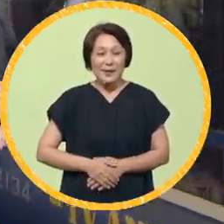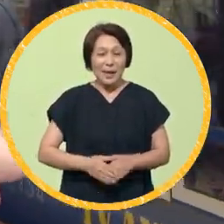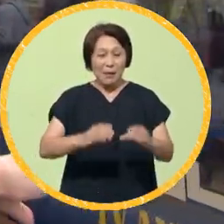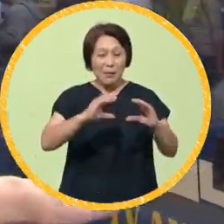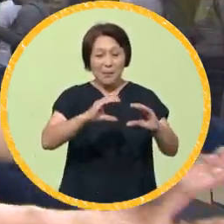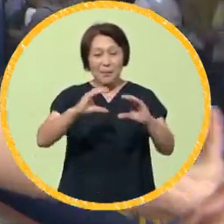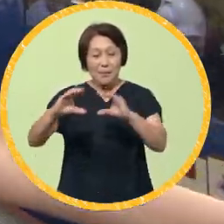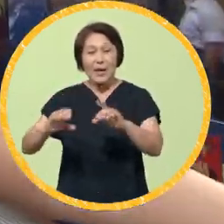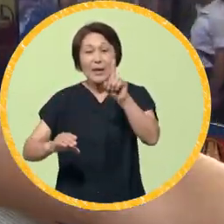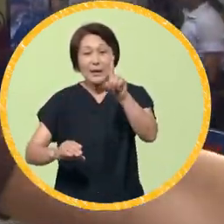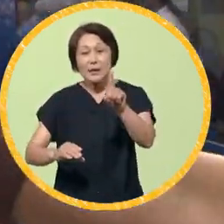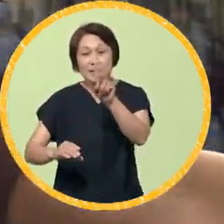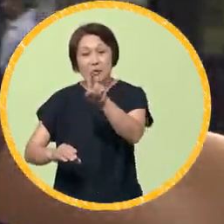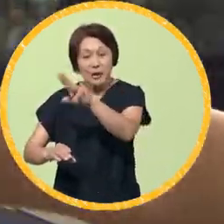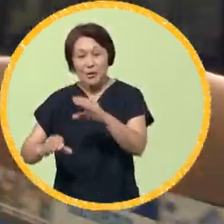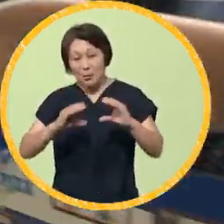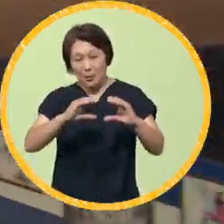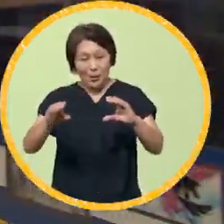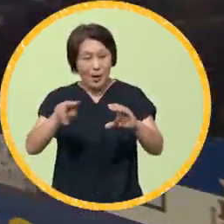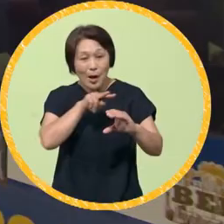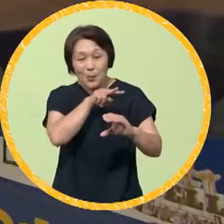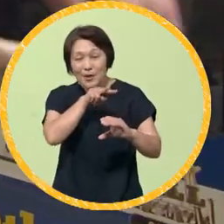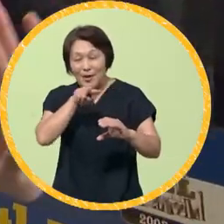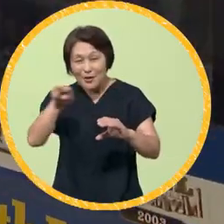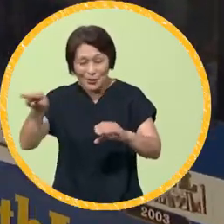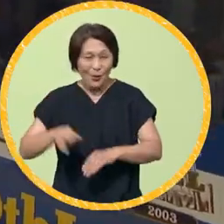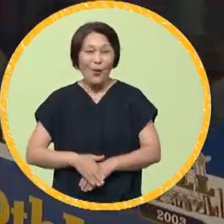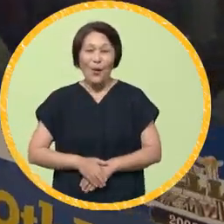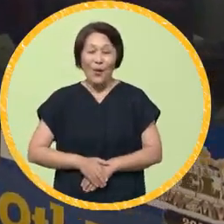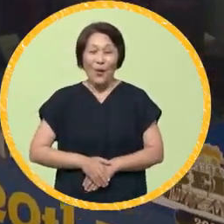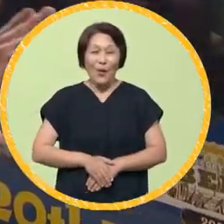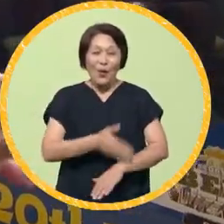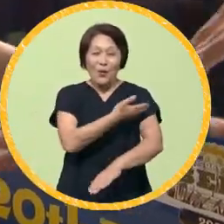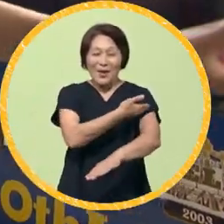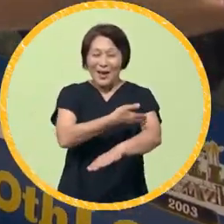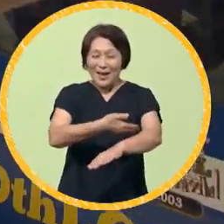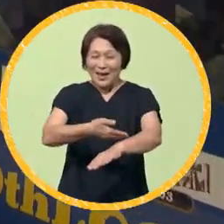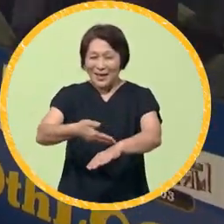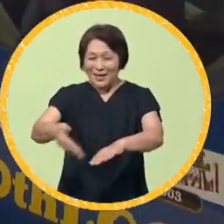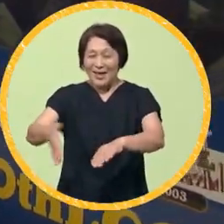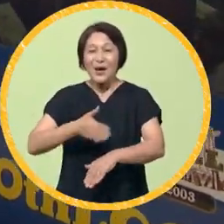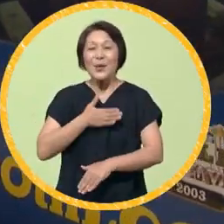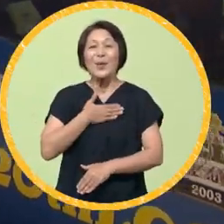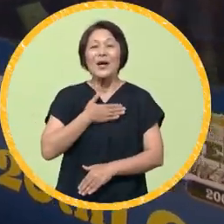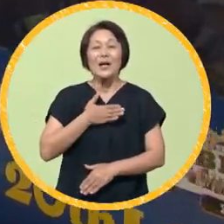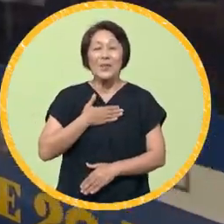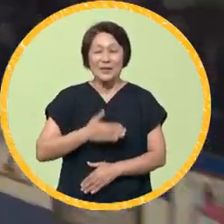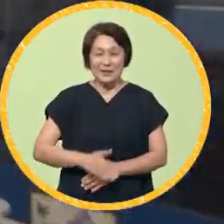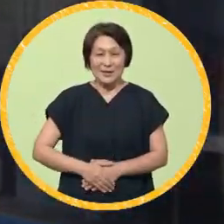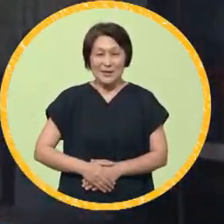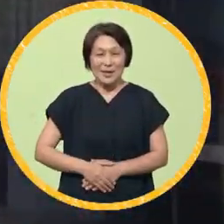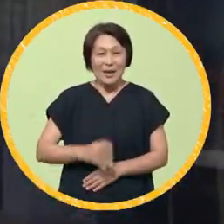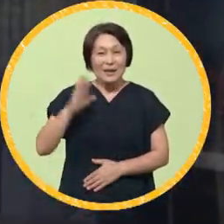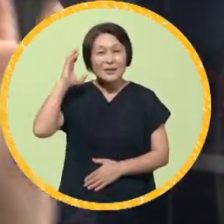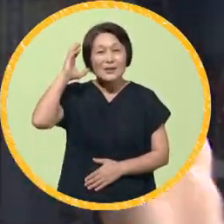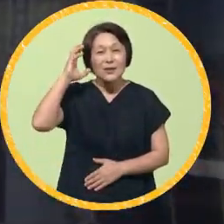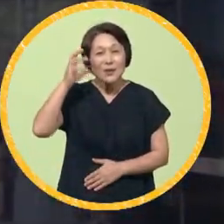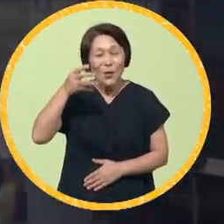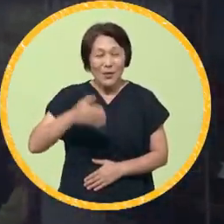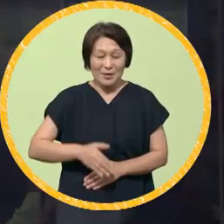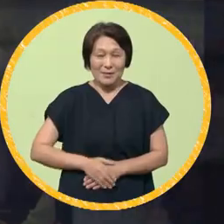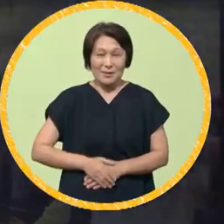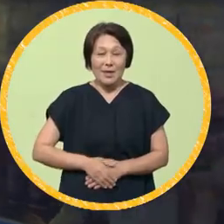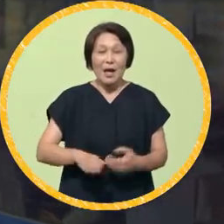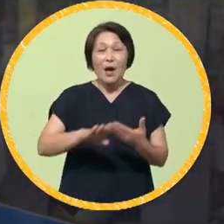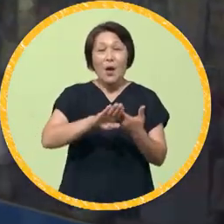目から順番に見ていくとこのワンピースの物語が続いてるんですね。すごい。なんか他に